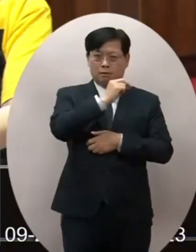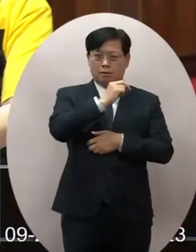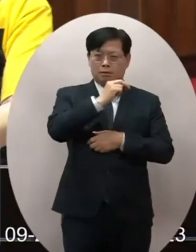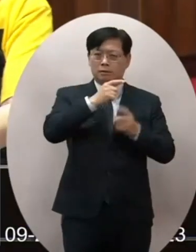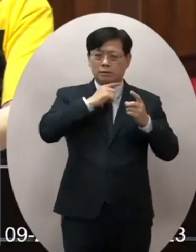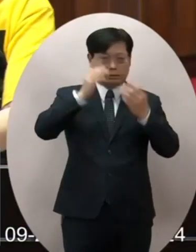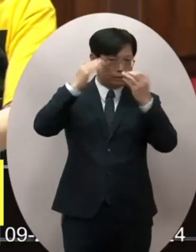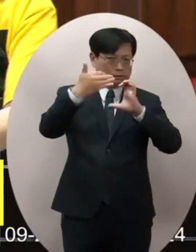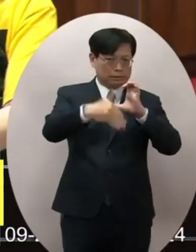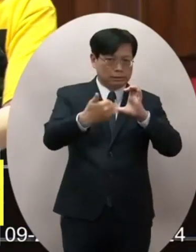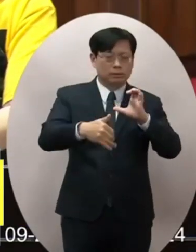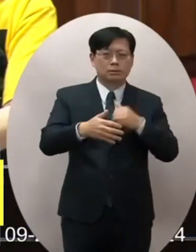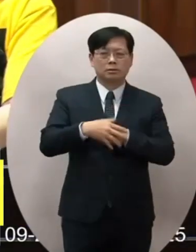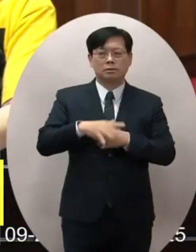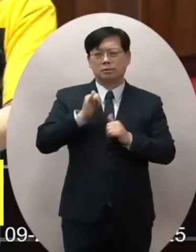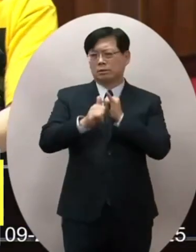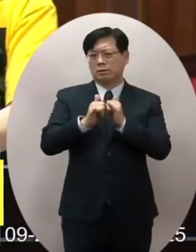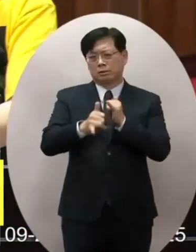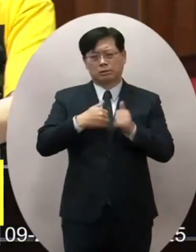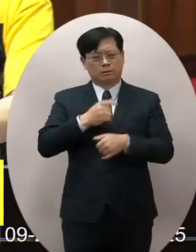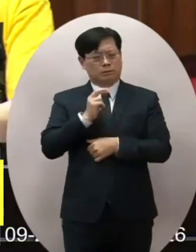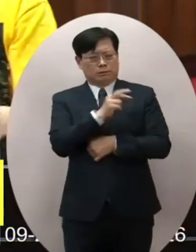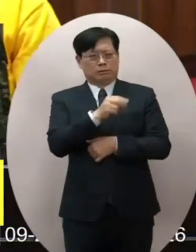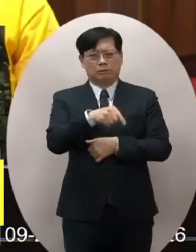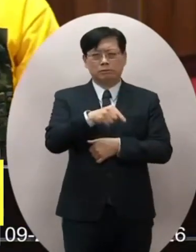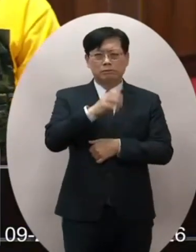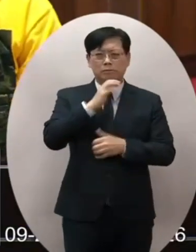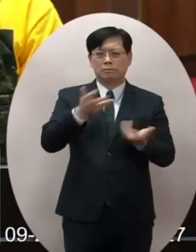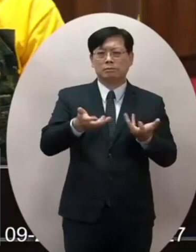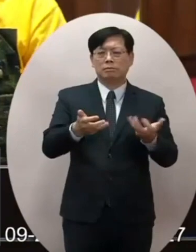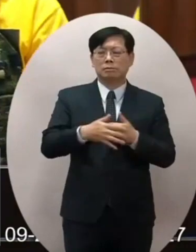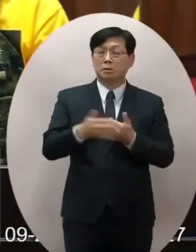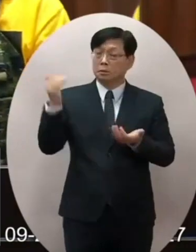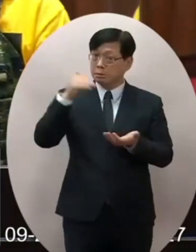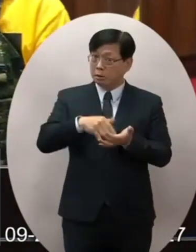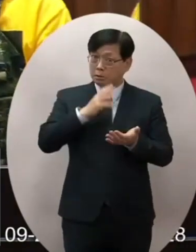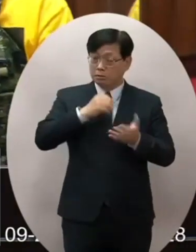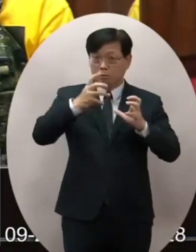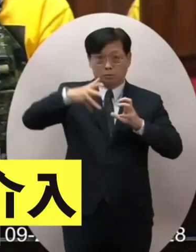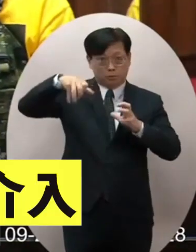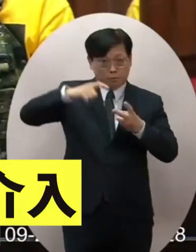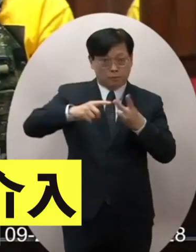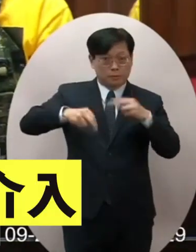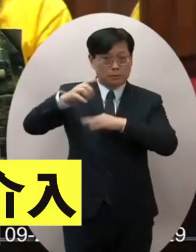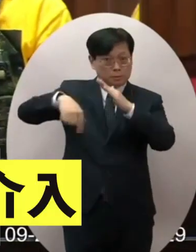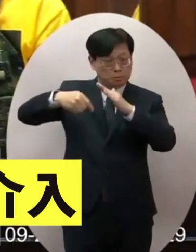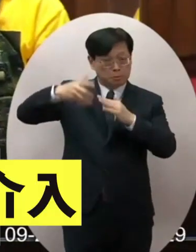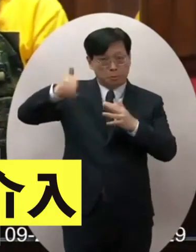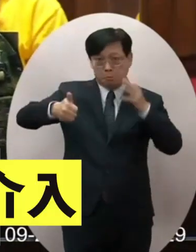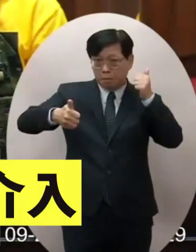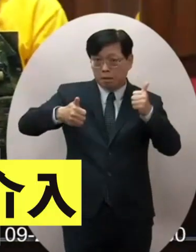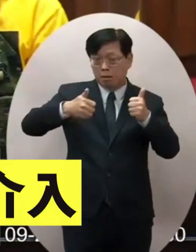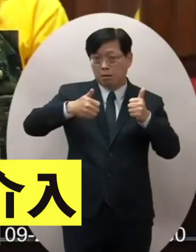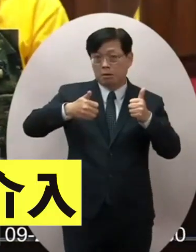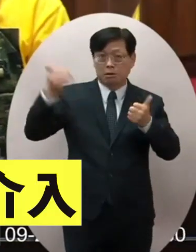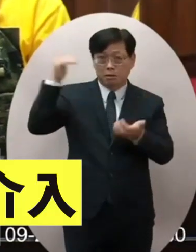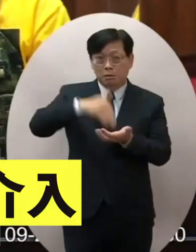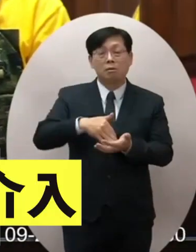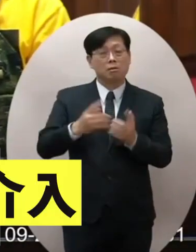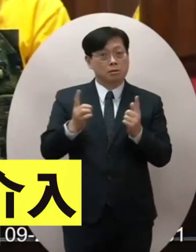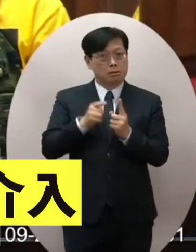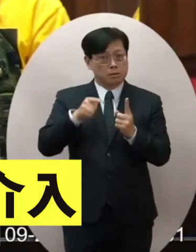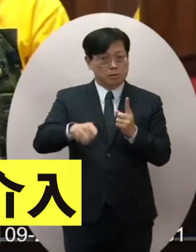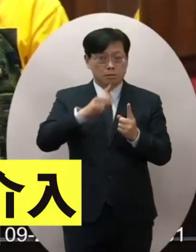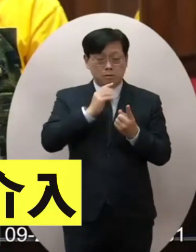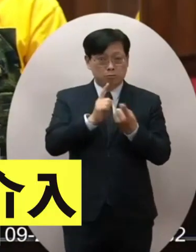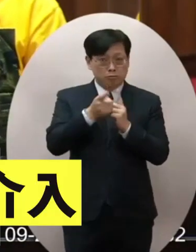所以社会大众都睁着眼睛在看这个事情，看看府院高层党政高层到底有没